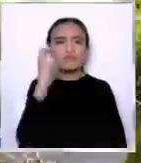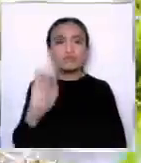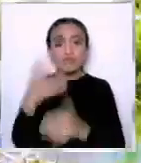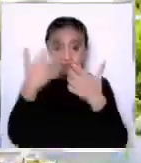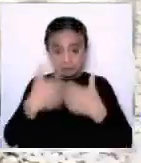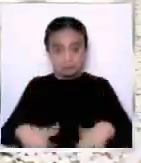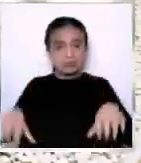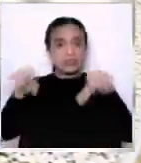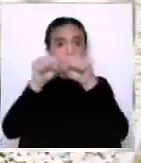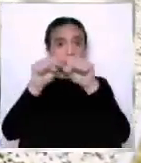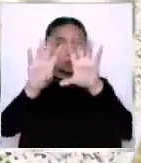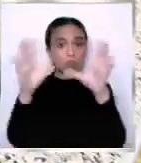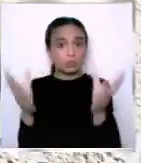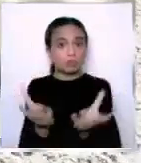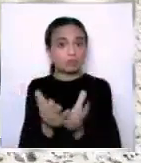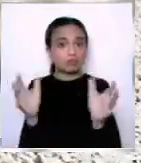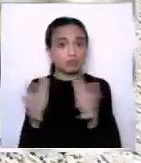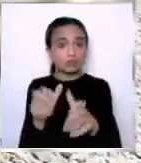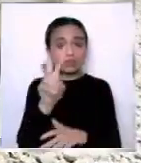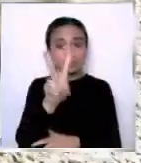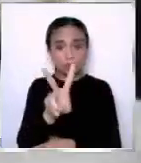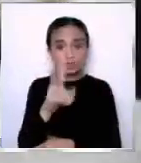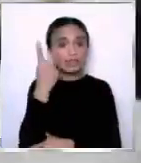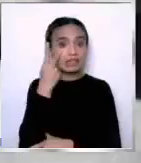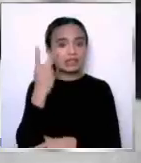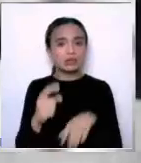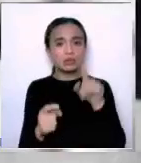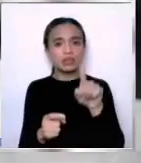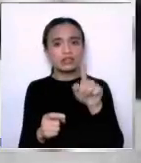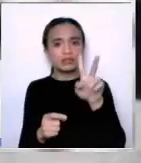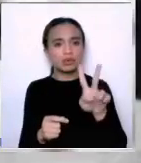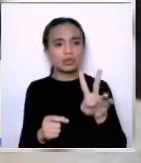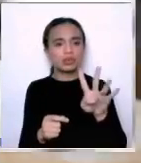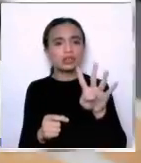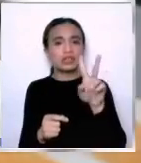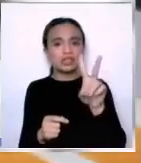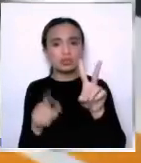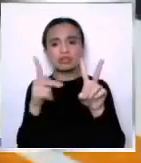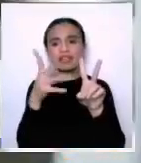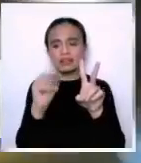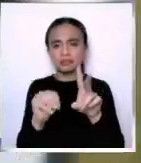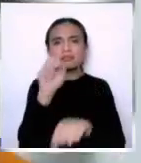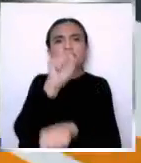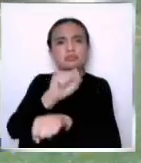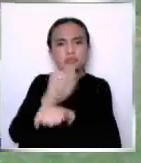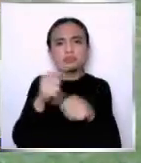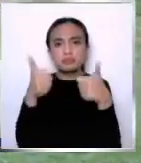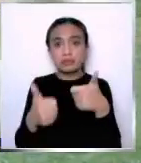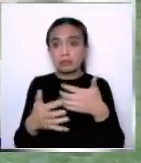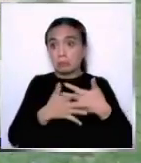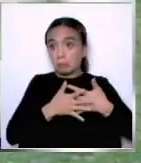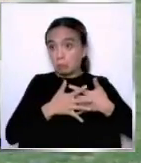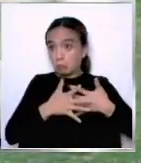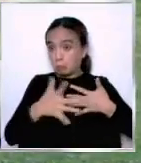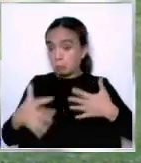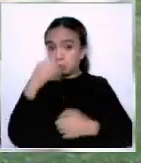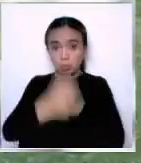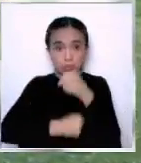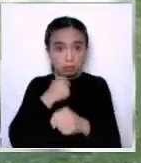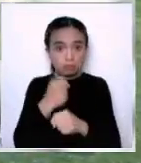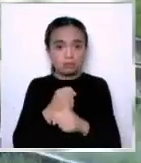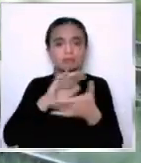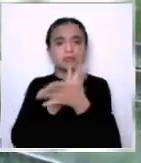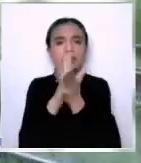452 route kilometers na lang ang naiwan na operational. At ngayon, makalipas ang maraming taon, gagawin ng moderno ang